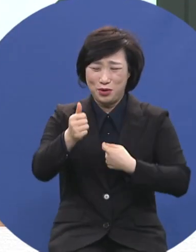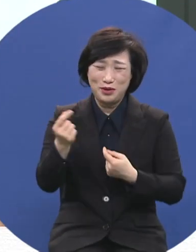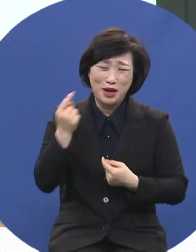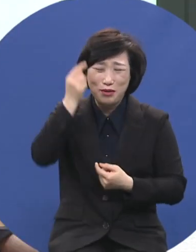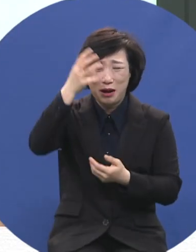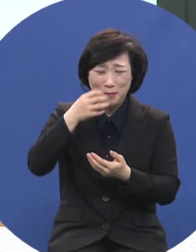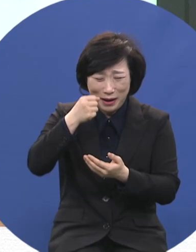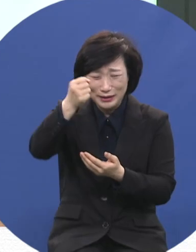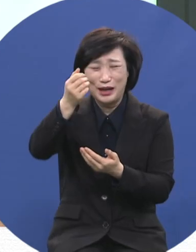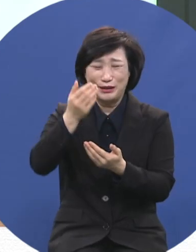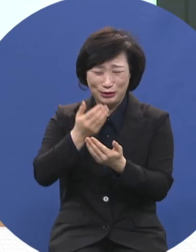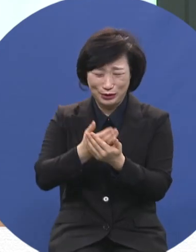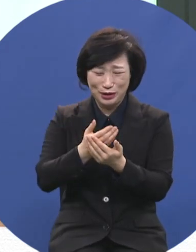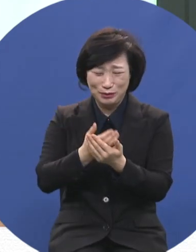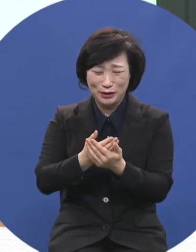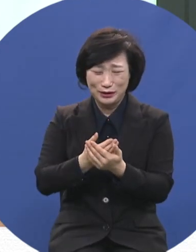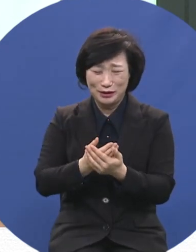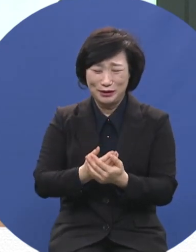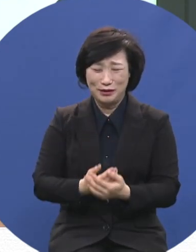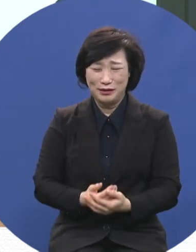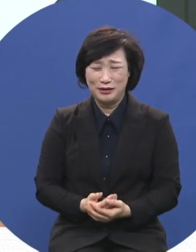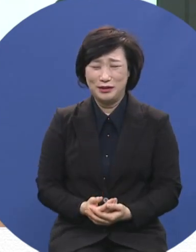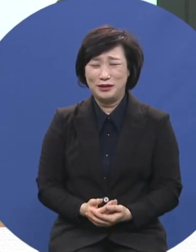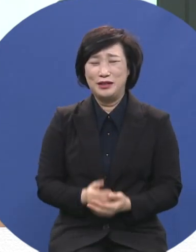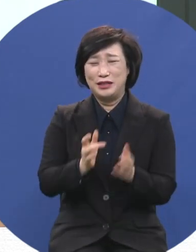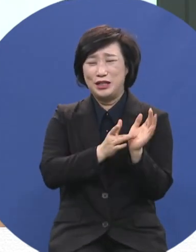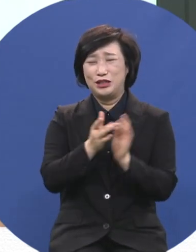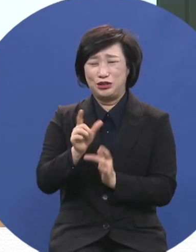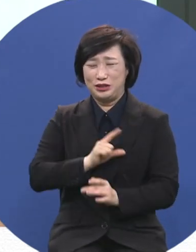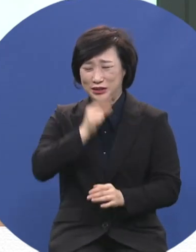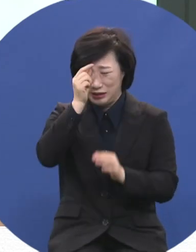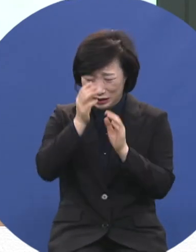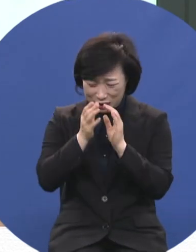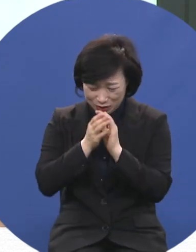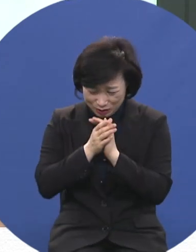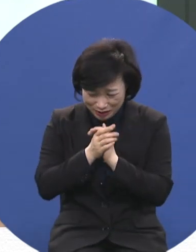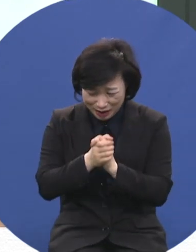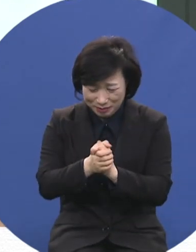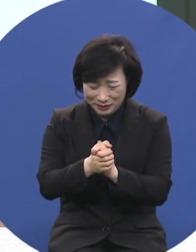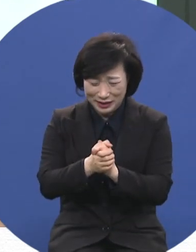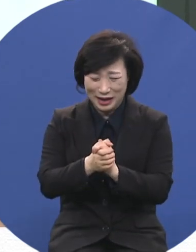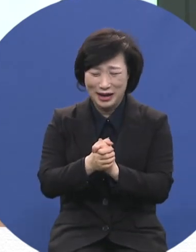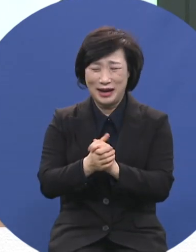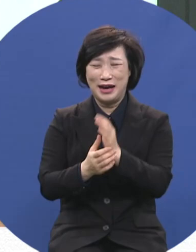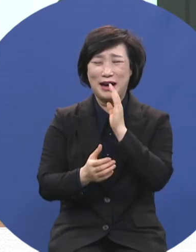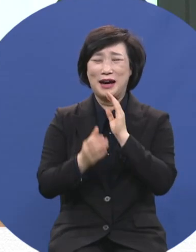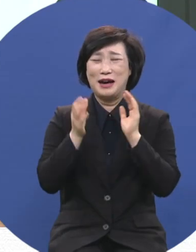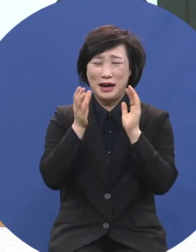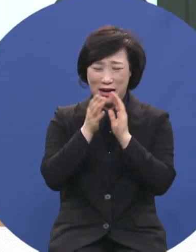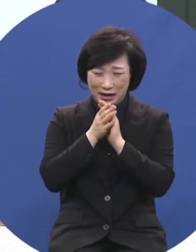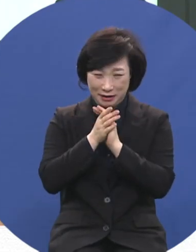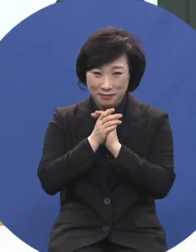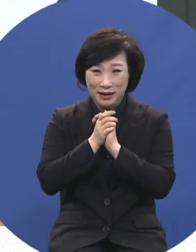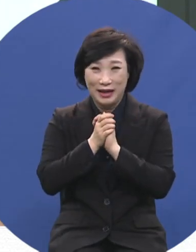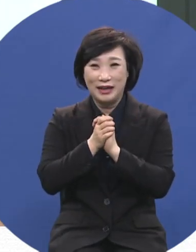홀로 영광을 받으시옵소서. 예수님 이름으로 기도드리옵나이다.